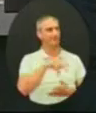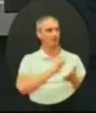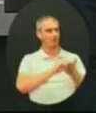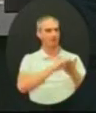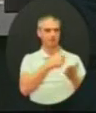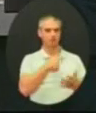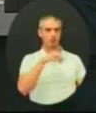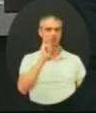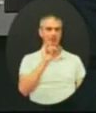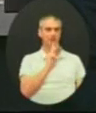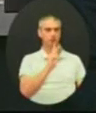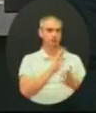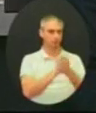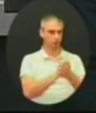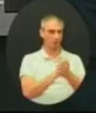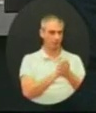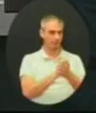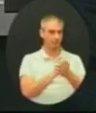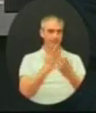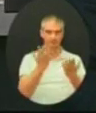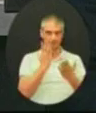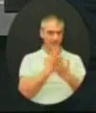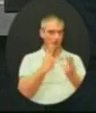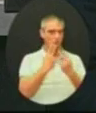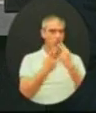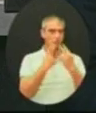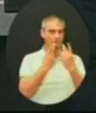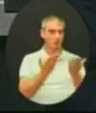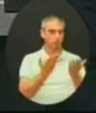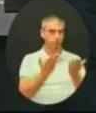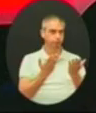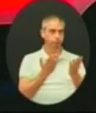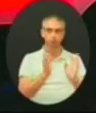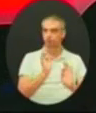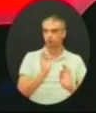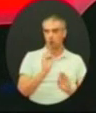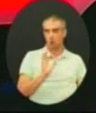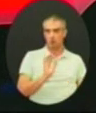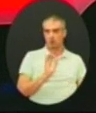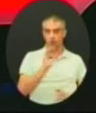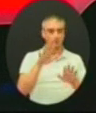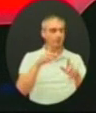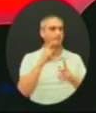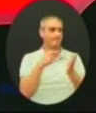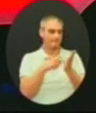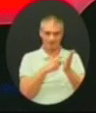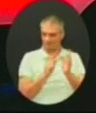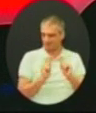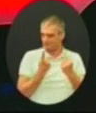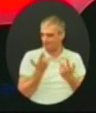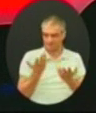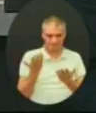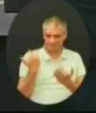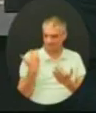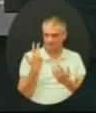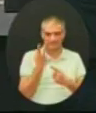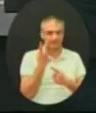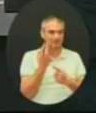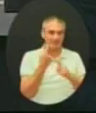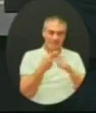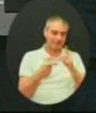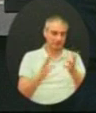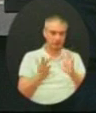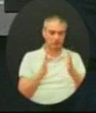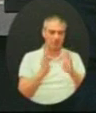כתבנו, שלום גם לך, יש כבר תגובות של עדיין לא, אבל בעיקר בגלל שזה קרה משהו כמו חצי